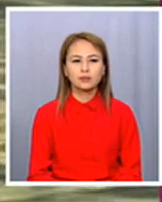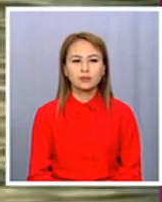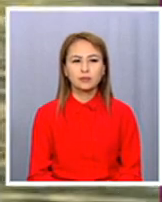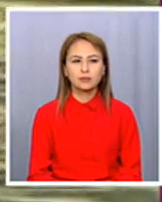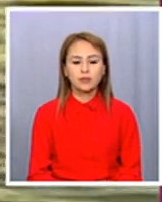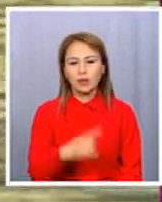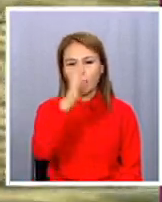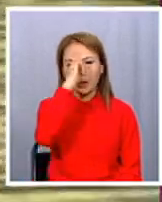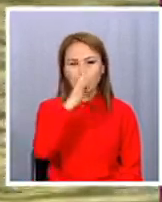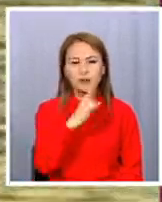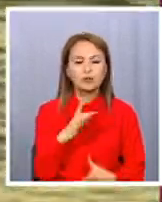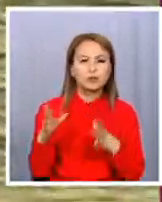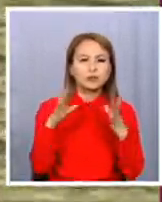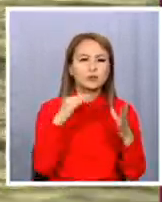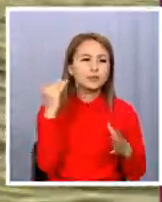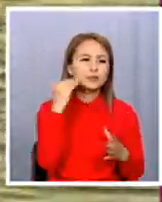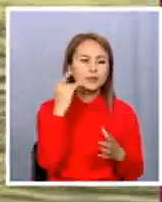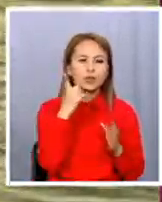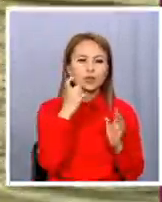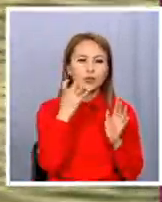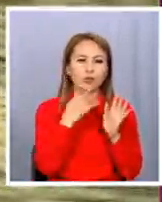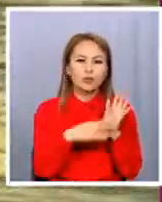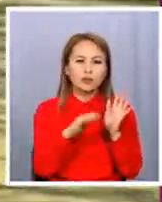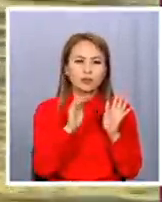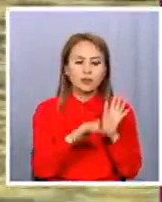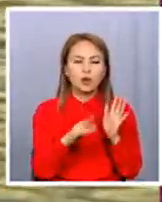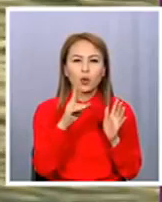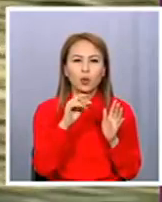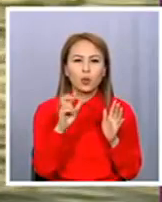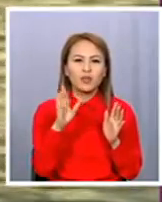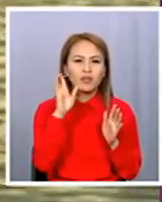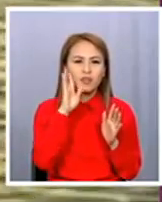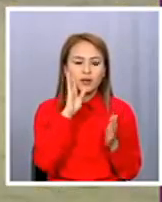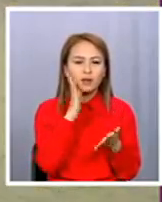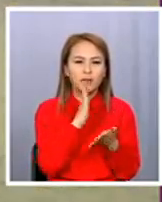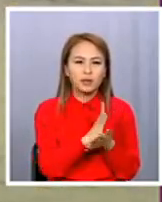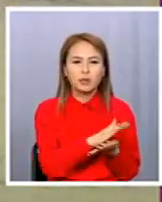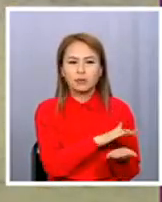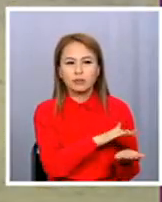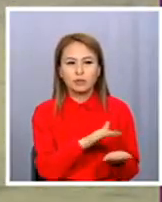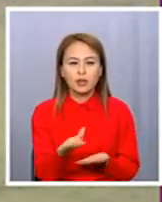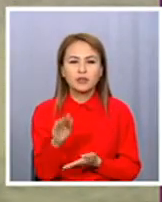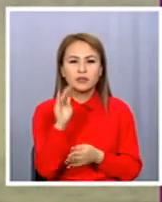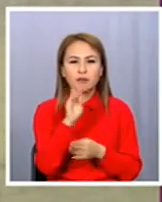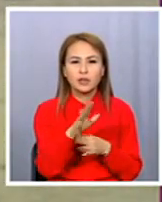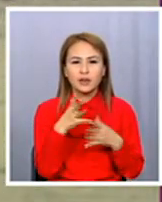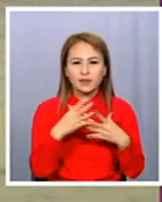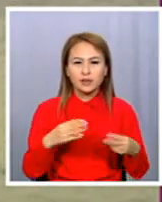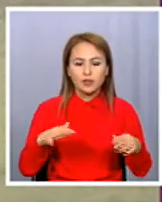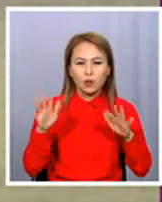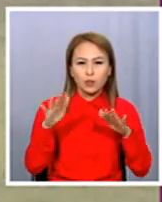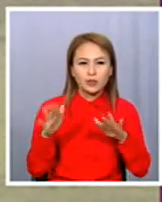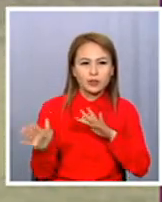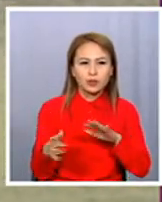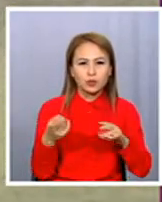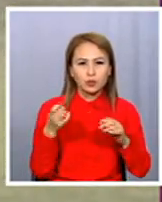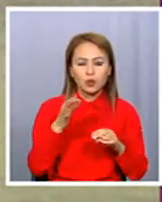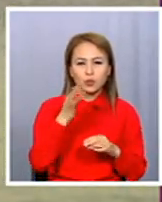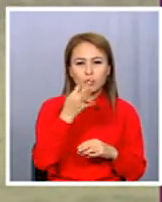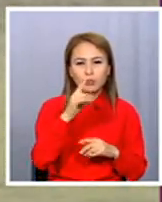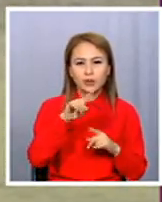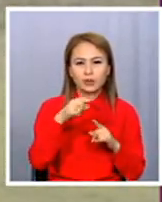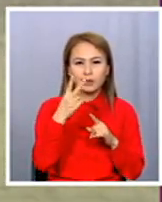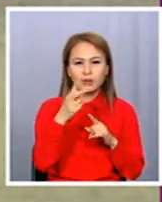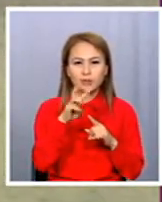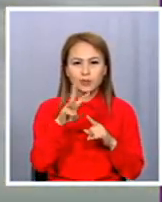Қазақстан көлдерінде шамамен 190 мың шаршы куб су жиналған деген мәлімет бар. Көктемде көлдер деңгейі 0,2 метрден